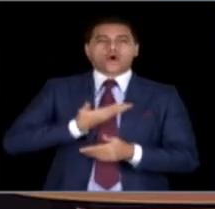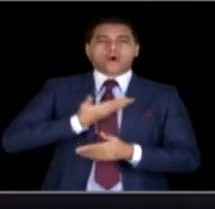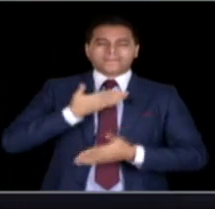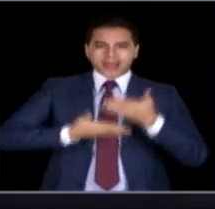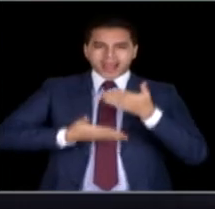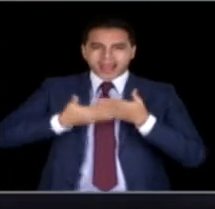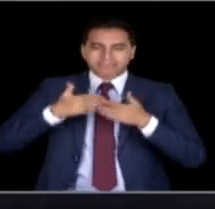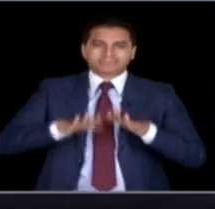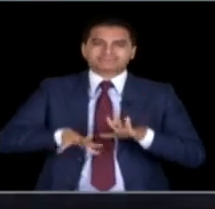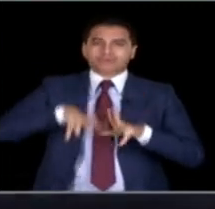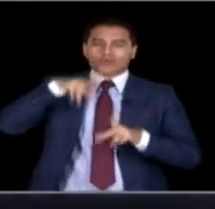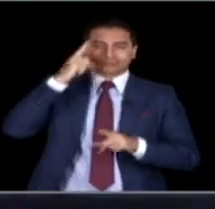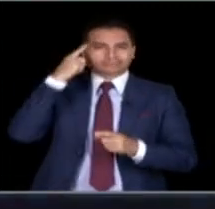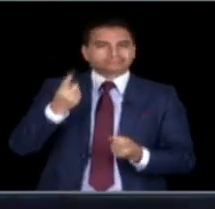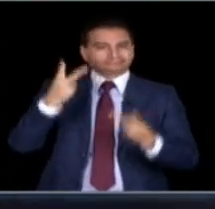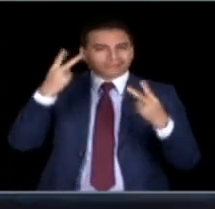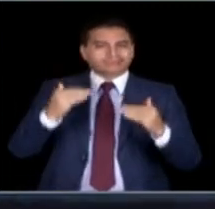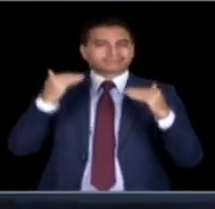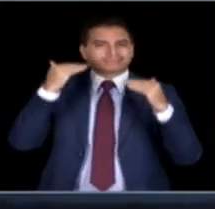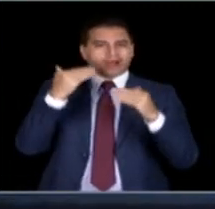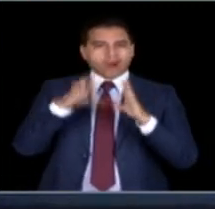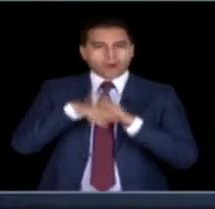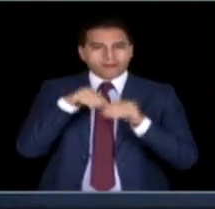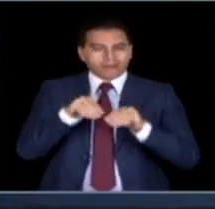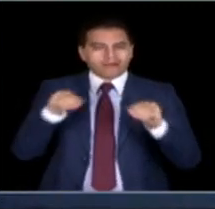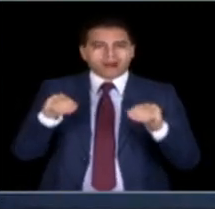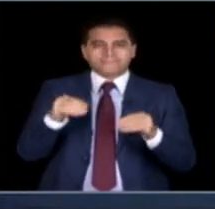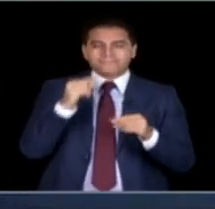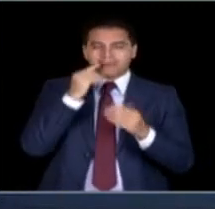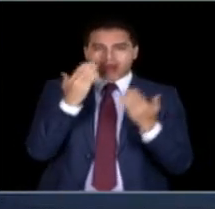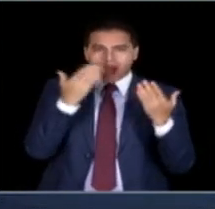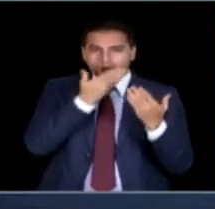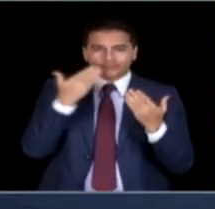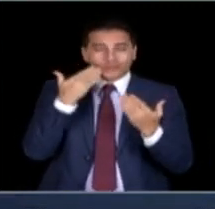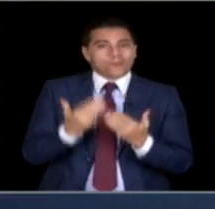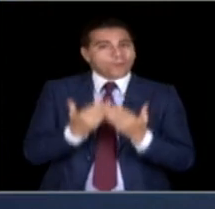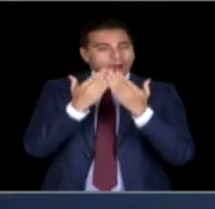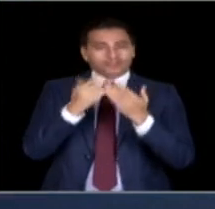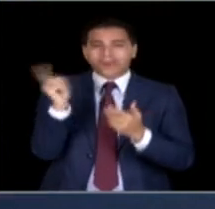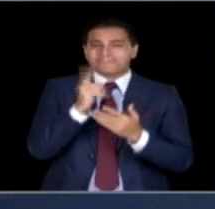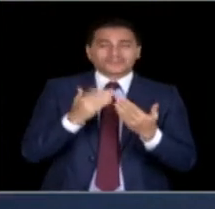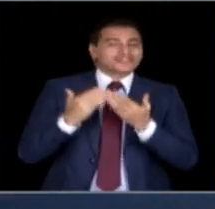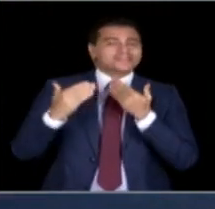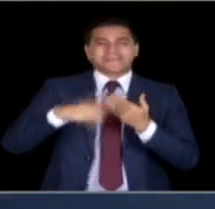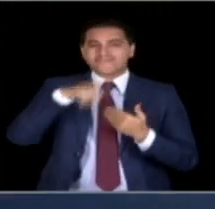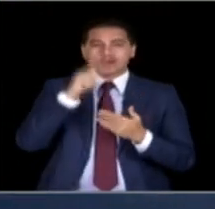هبني فيها قصور وأعلي، وأعبد ربي وأصوم وأصلي، مش هسيبها في يوم وأولي، مش هيقل في